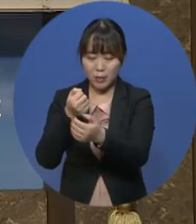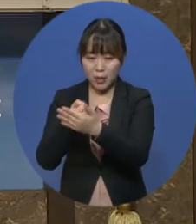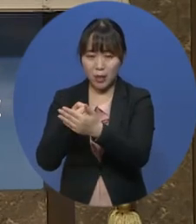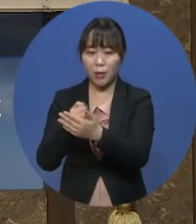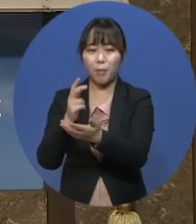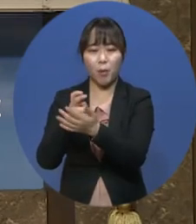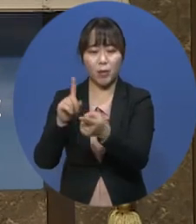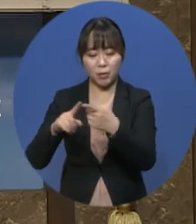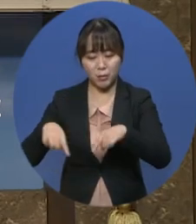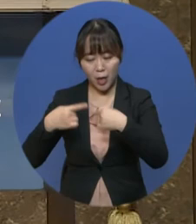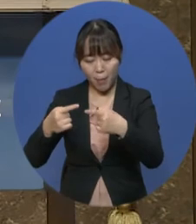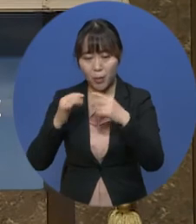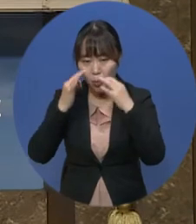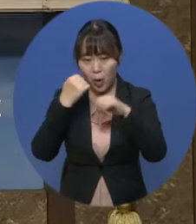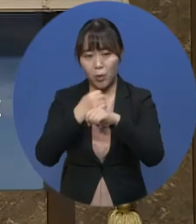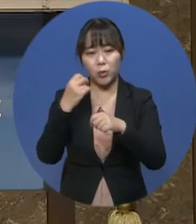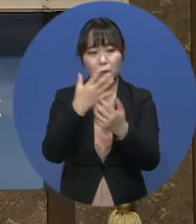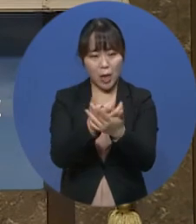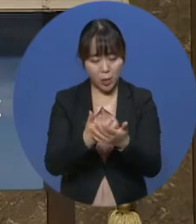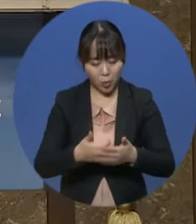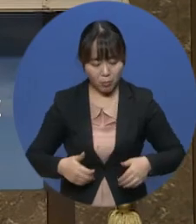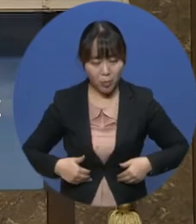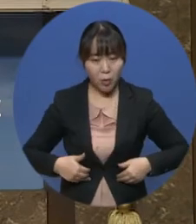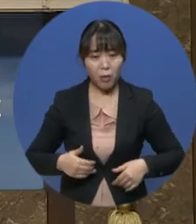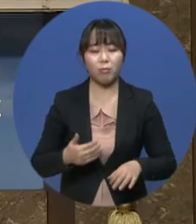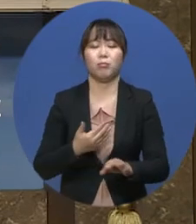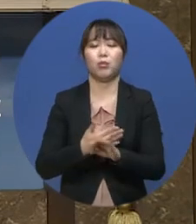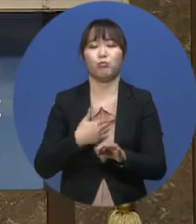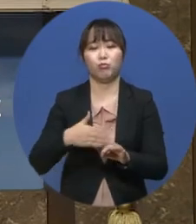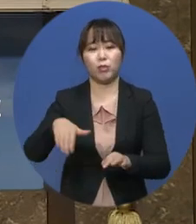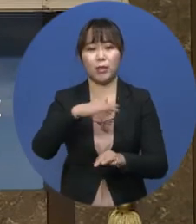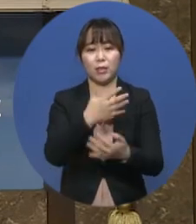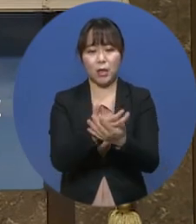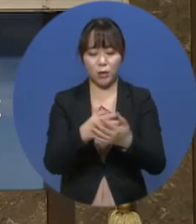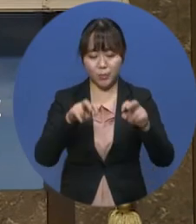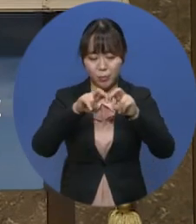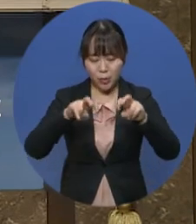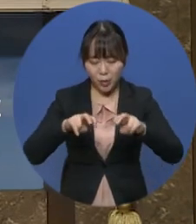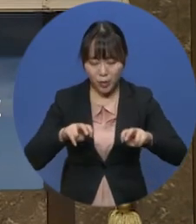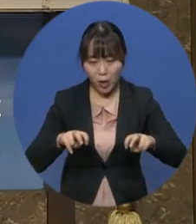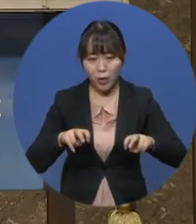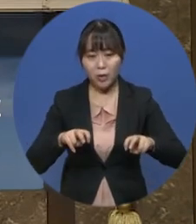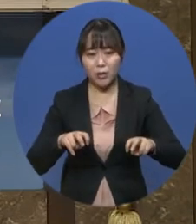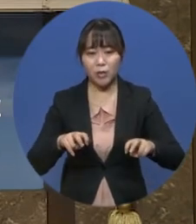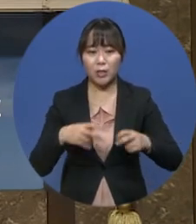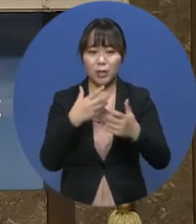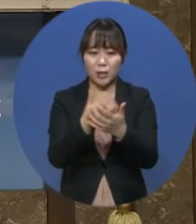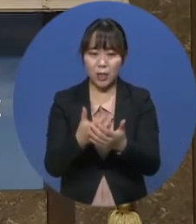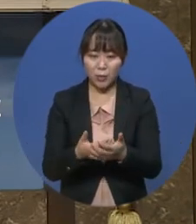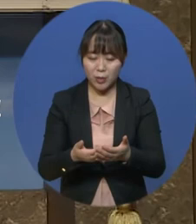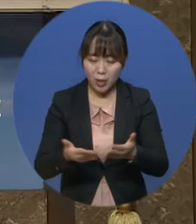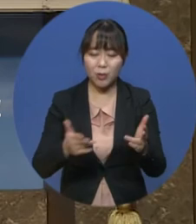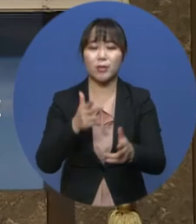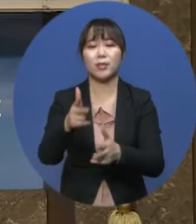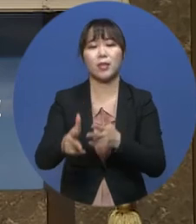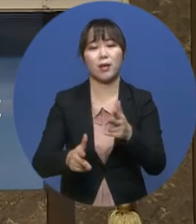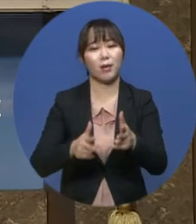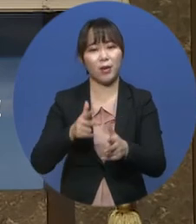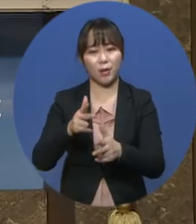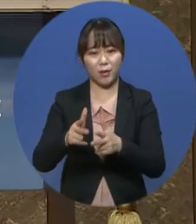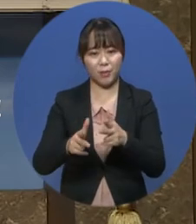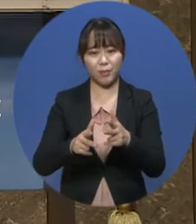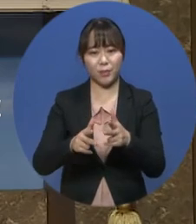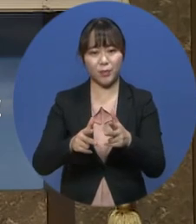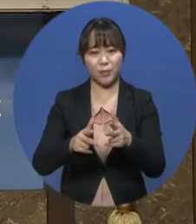또 자료가 필요하다면 우리가 자력을 어를 분석을 해서 자료를 제공하는 아